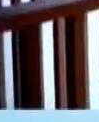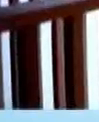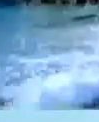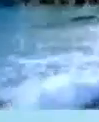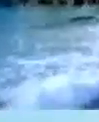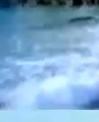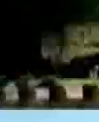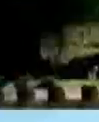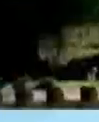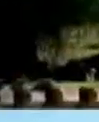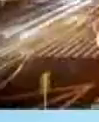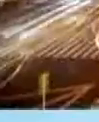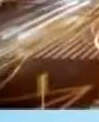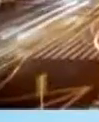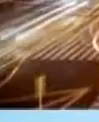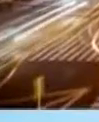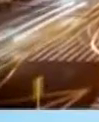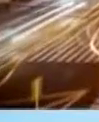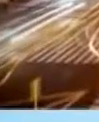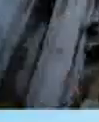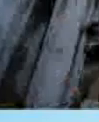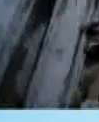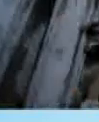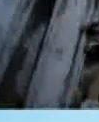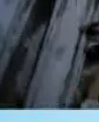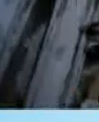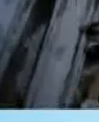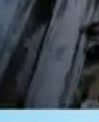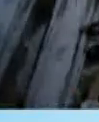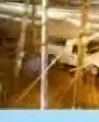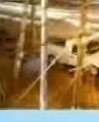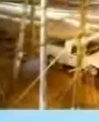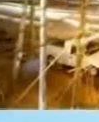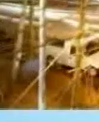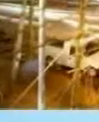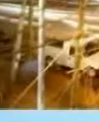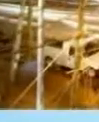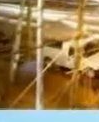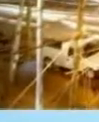Siguradong bago to dito sa